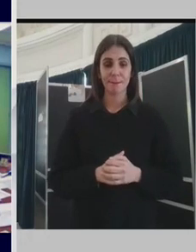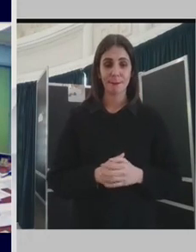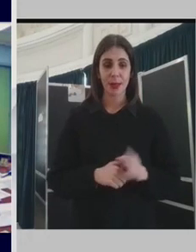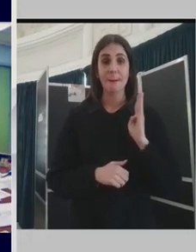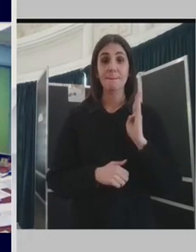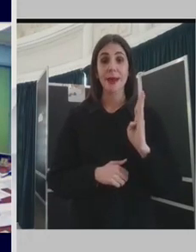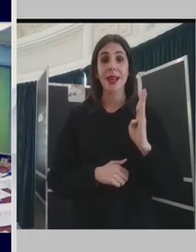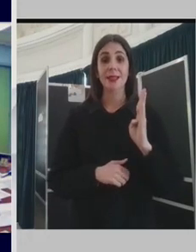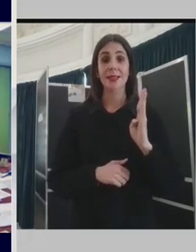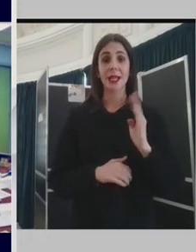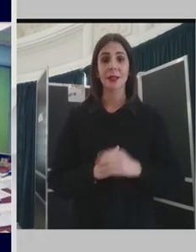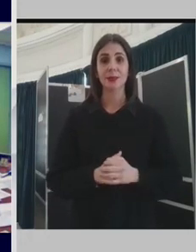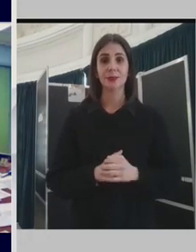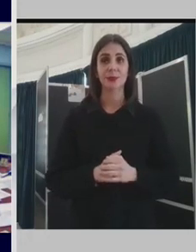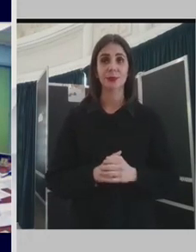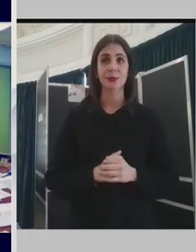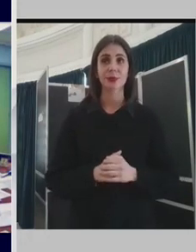Bellassai?